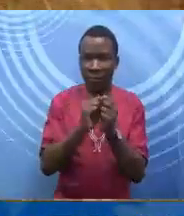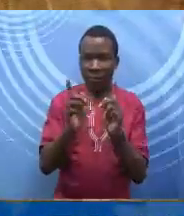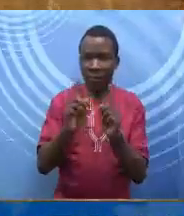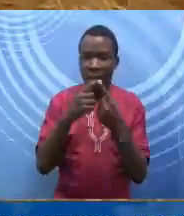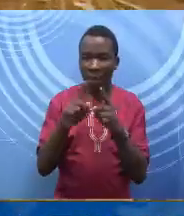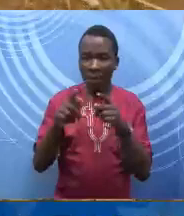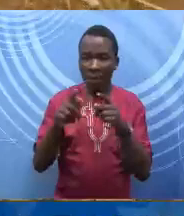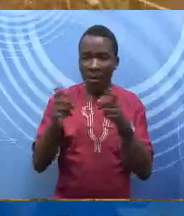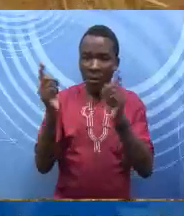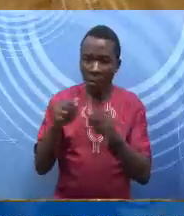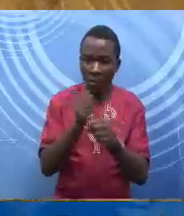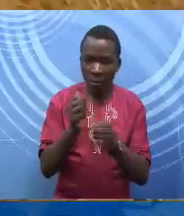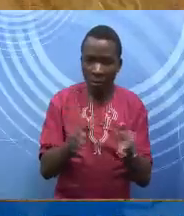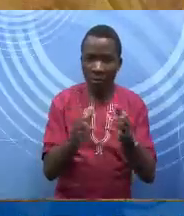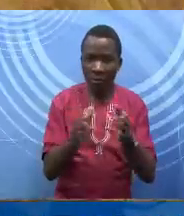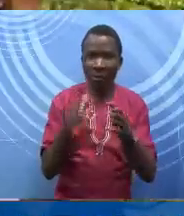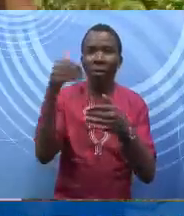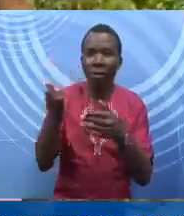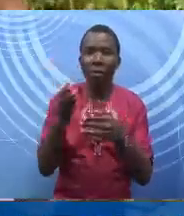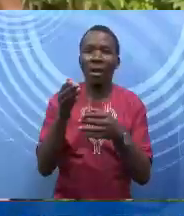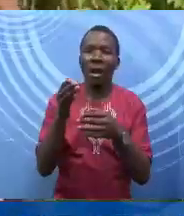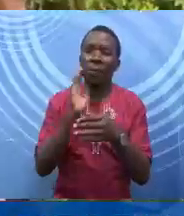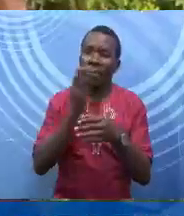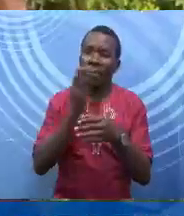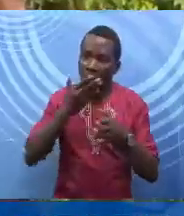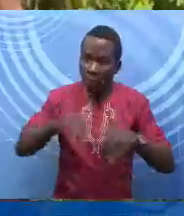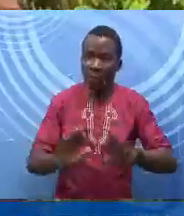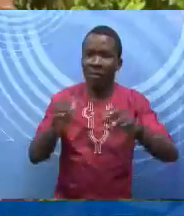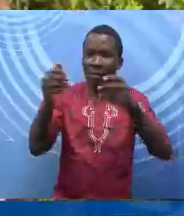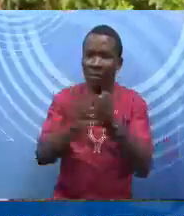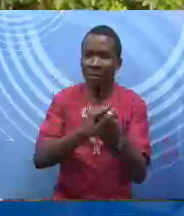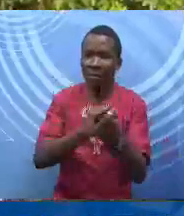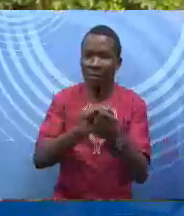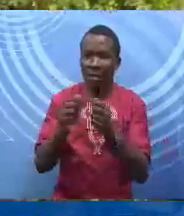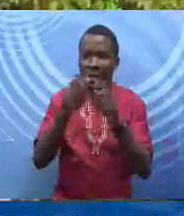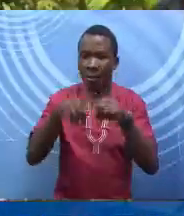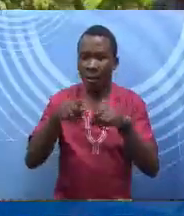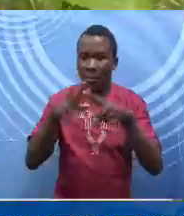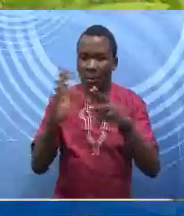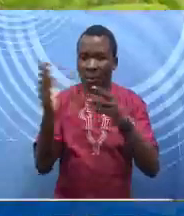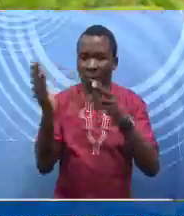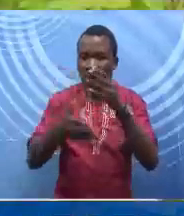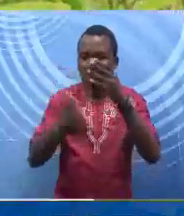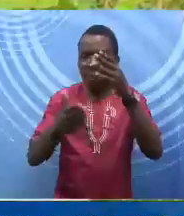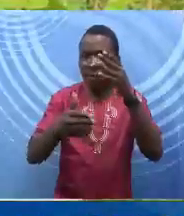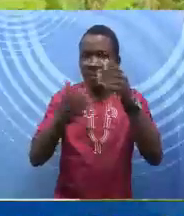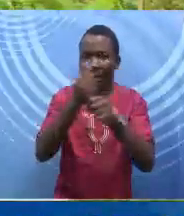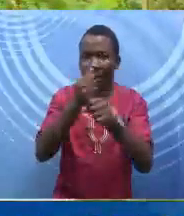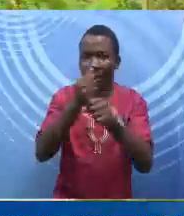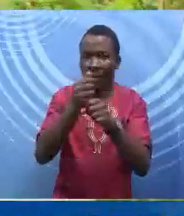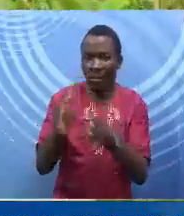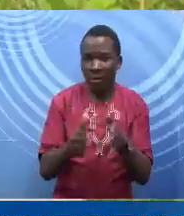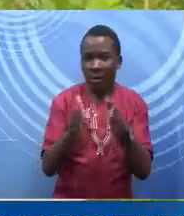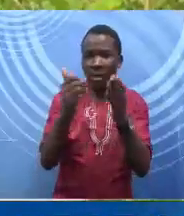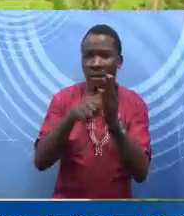umuhanda nibwo inkwango yaje irahari tura. Ako bitewe n'ikintu akangu n'uko ngo bahatemye bari gukora umuhanda. ikibazo dufite nuko